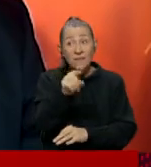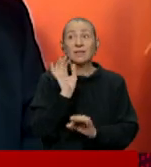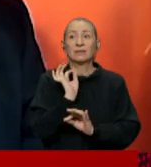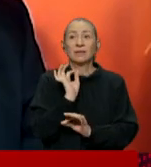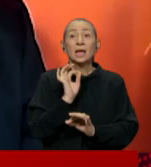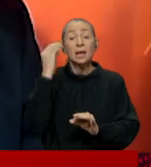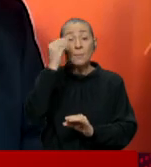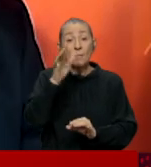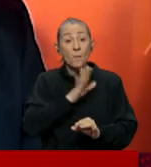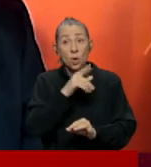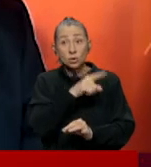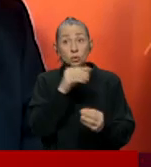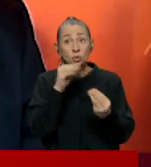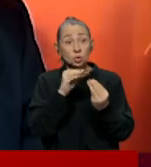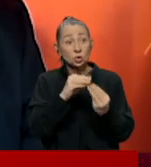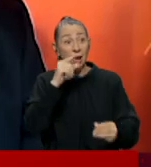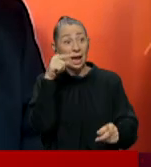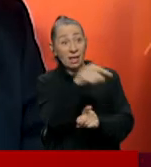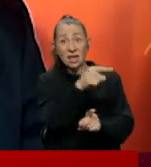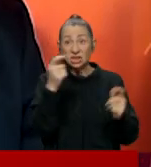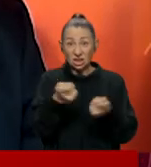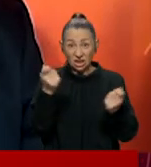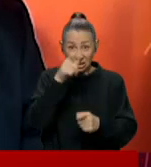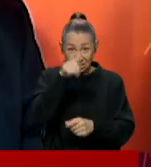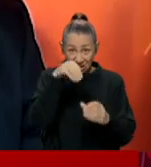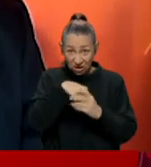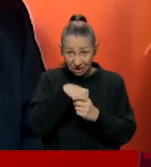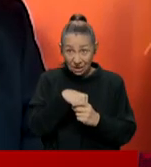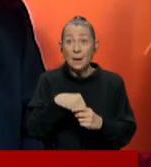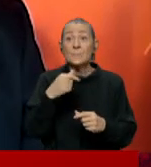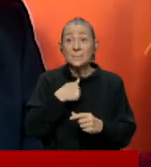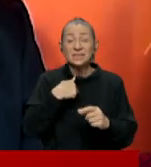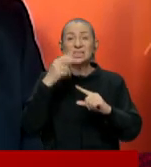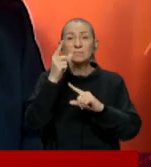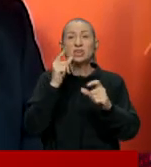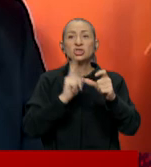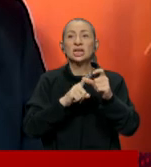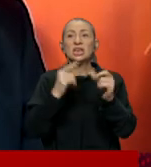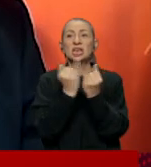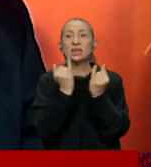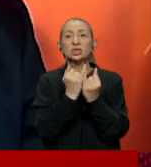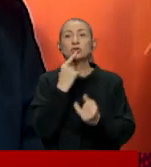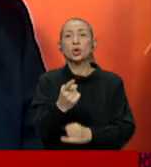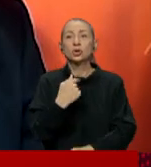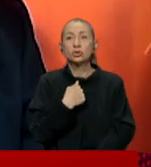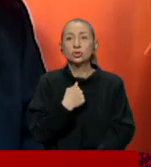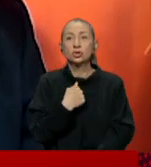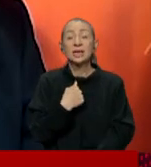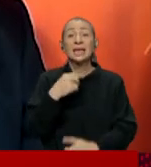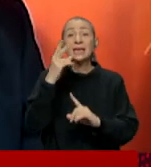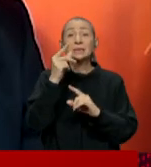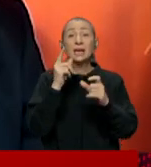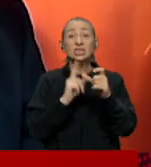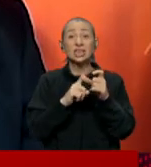beyefendi. Ekrem İmamoğlu'nu suçlu ilan etmeye çalıştığın için biz İsmail Çataklı'nın kardeşini söylüyoruz.